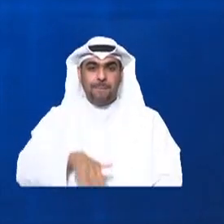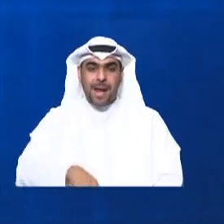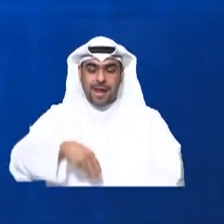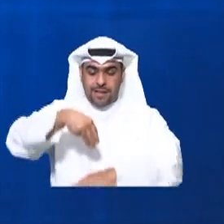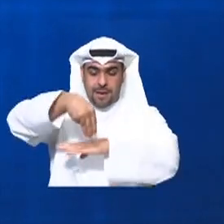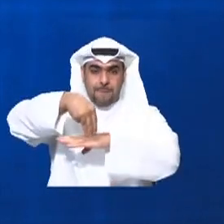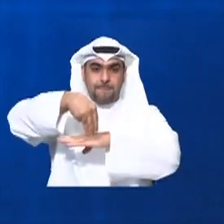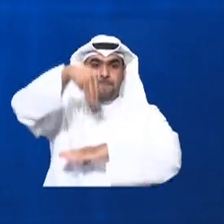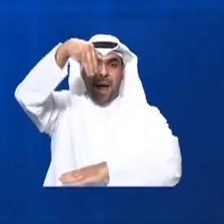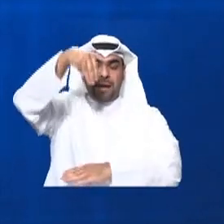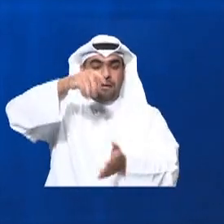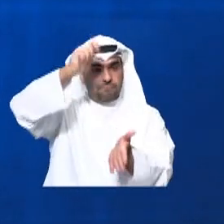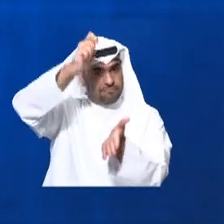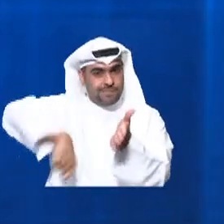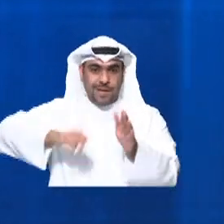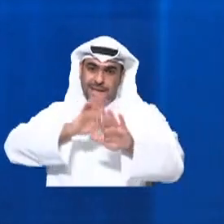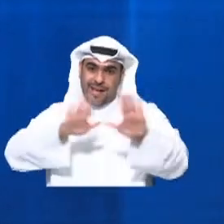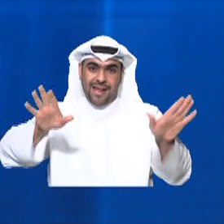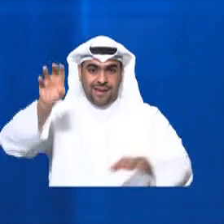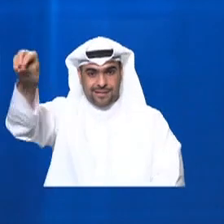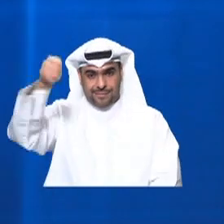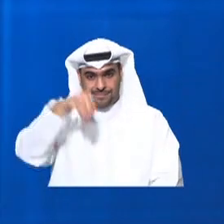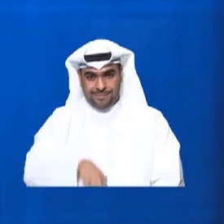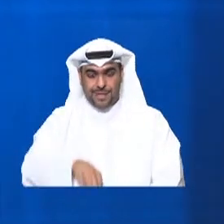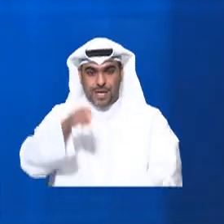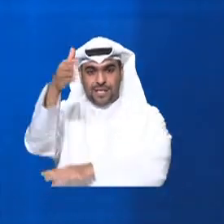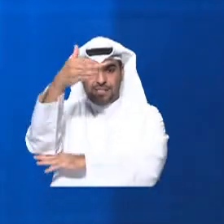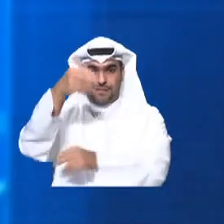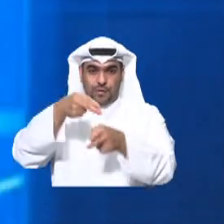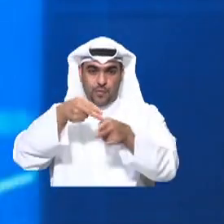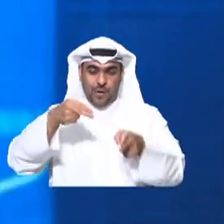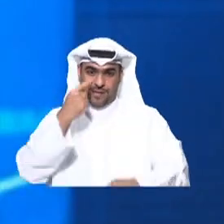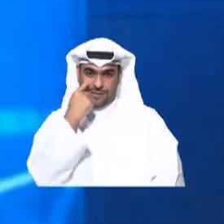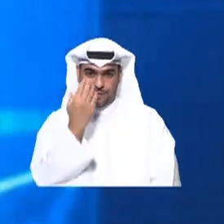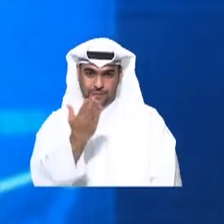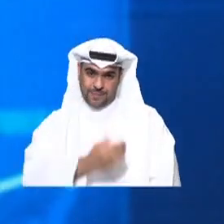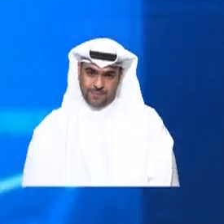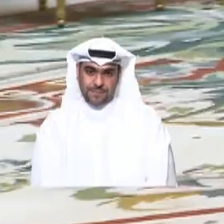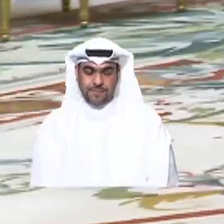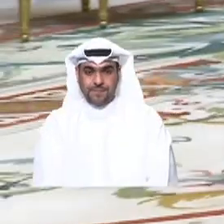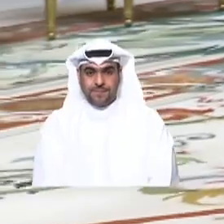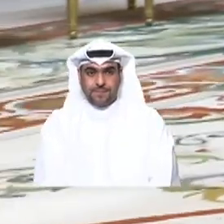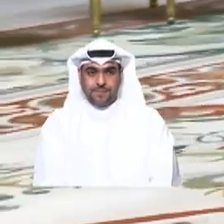دولة الكويت. حضر مراسم الاحتفال كبار المسؤولين بالدولة.